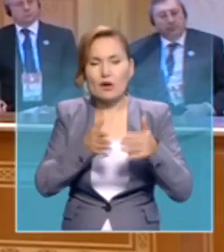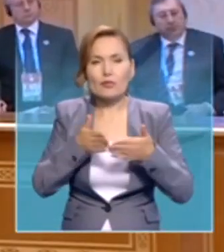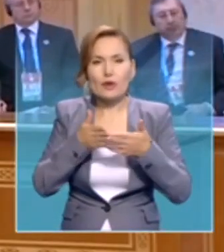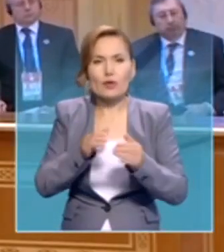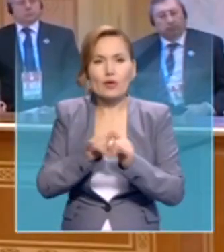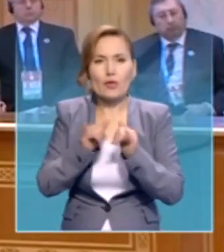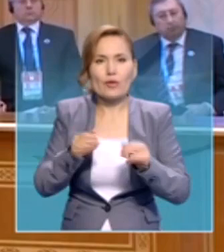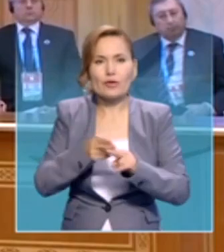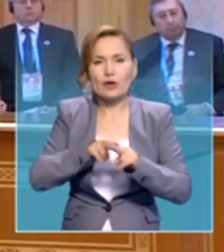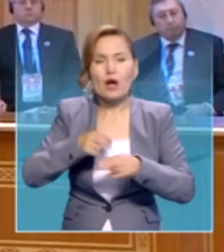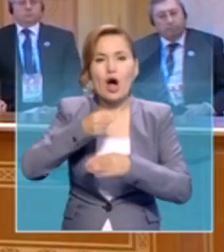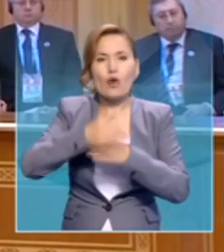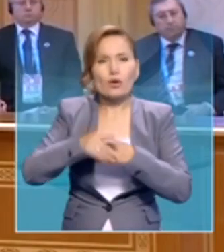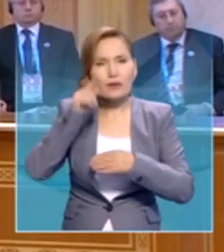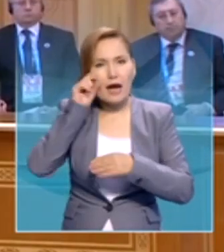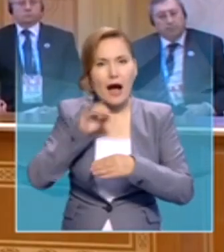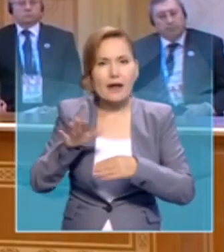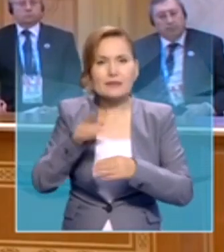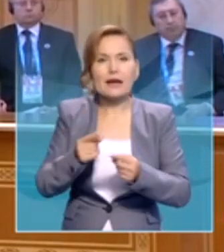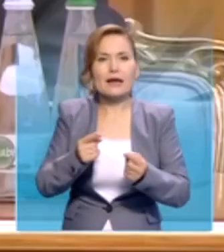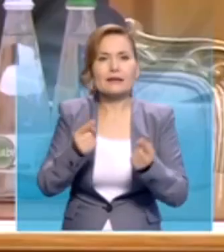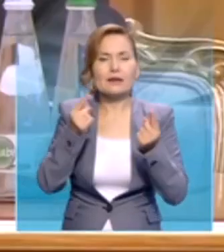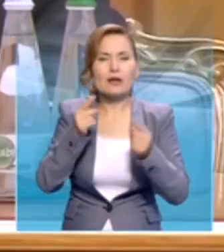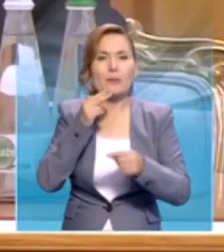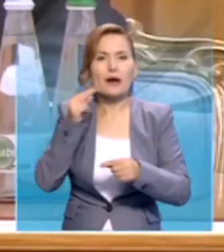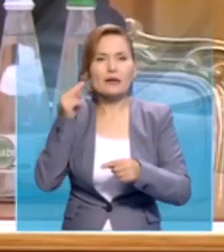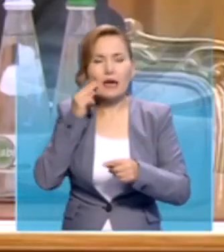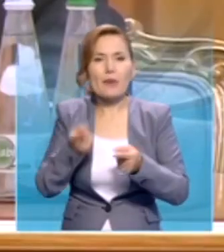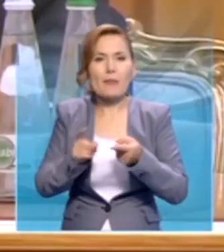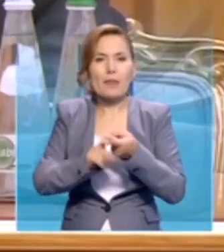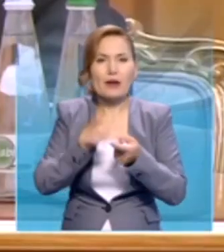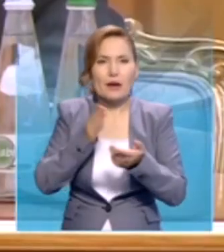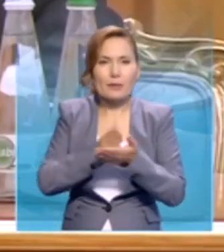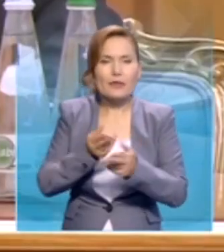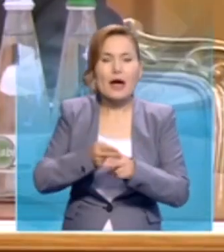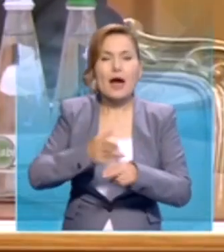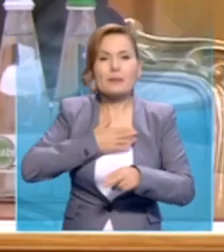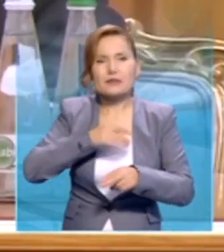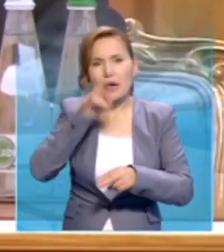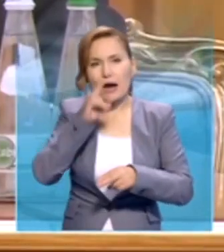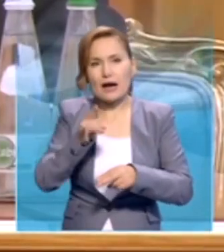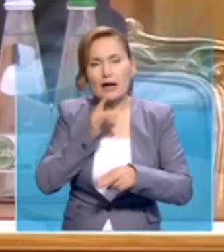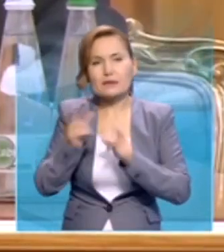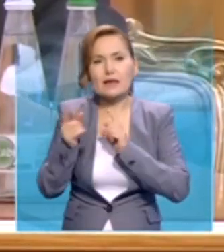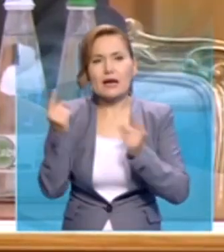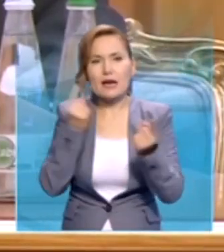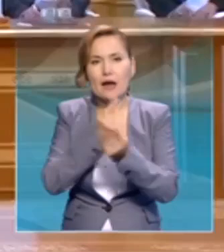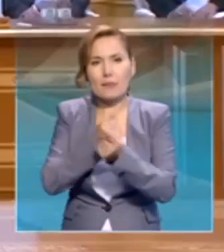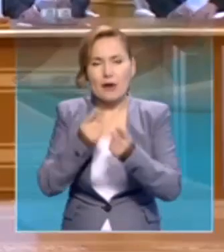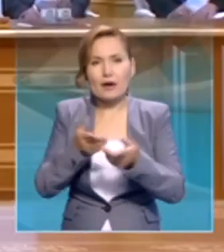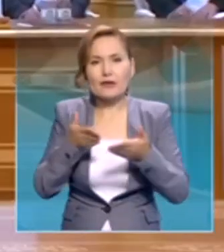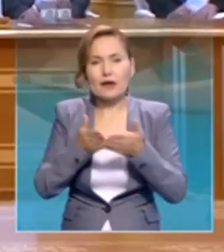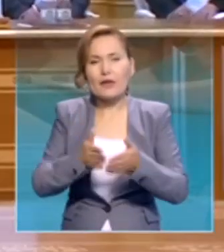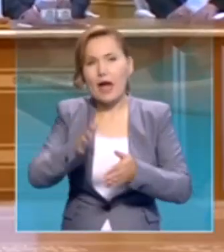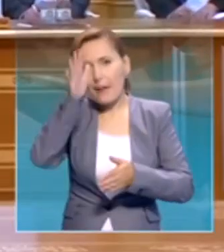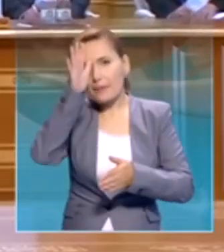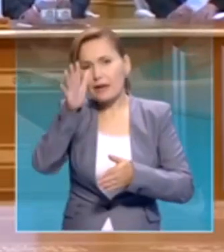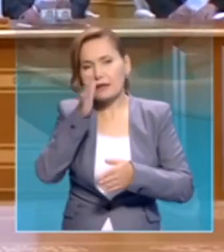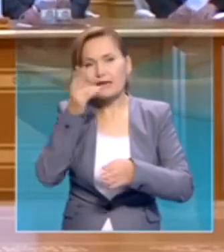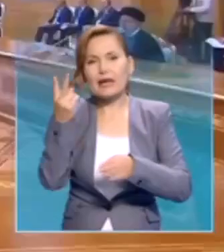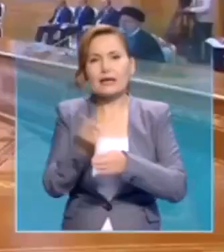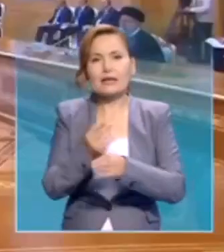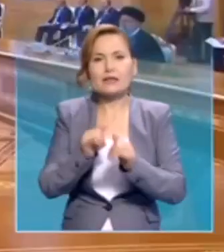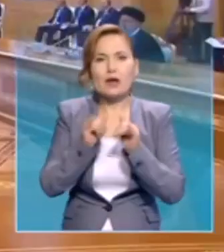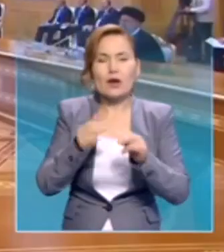Кәрі құрлықты Орталық Азия мен әрі Қытаймен байланыстырып жатыр. Осы бағыт бойынша біздің елден тасымалданатын жүк кейін 5 айда 2,5 есе